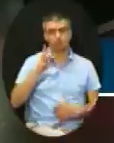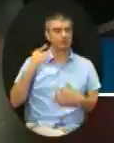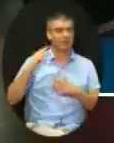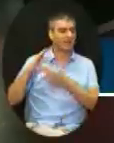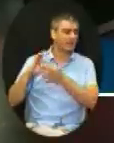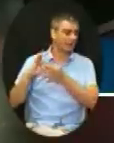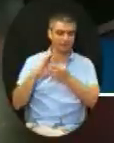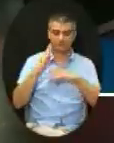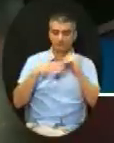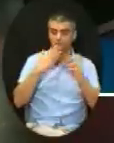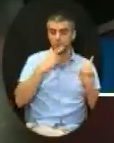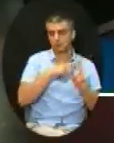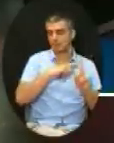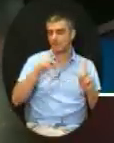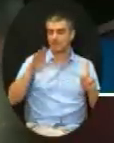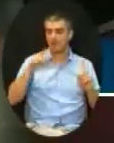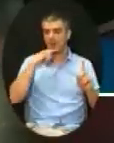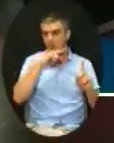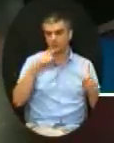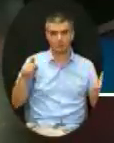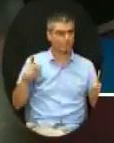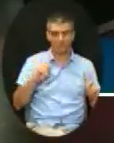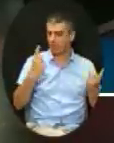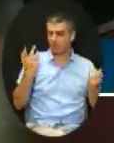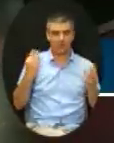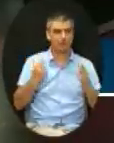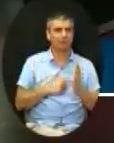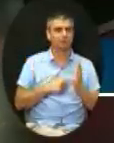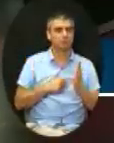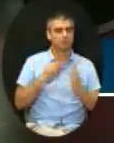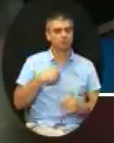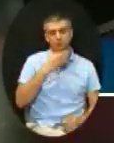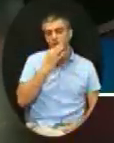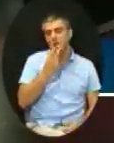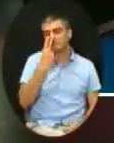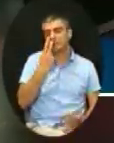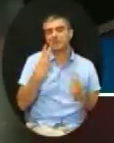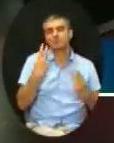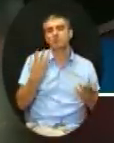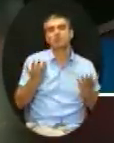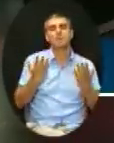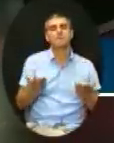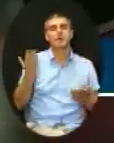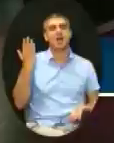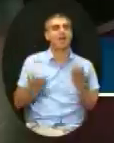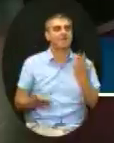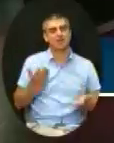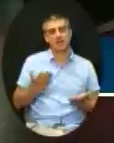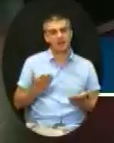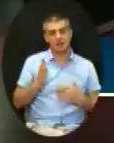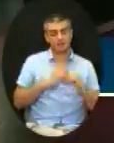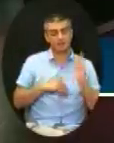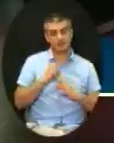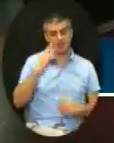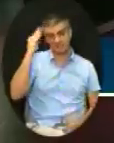רצף טריטוריאלי בין ירושלים לבין מעלה אדומים. זה לא קרה מהרבה מאוד סיבות, אבל אני שואלת מהותית, מה ההבדל בין